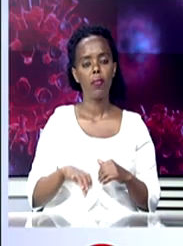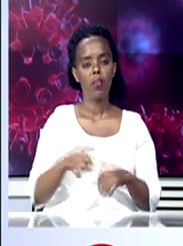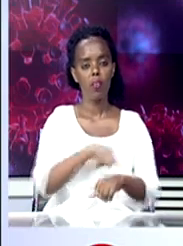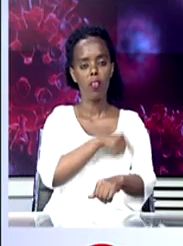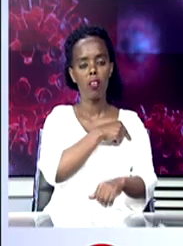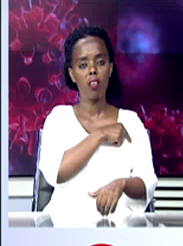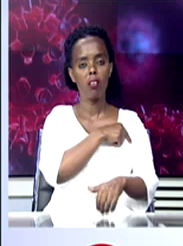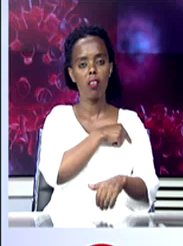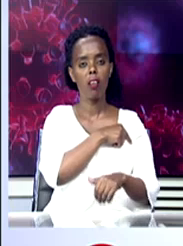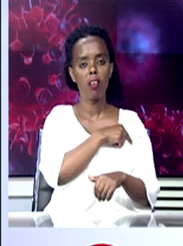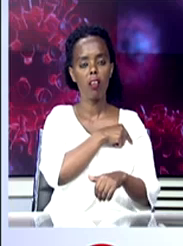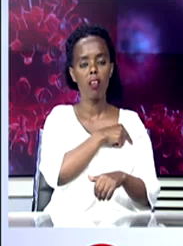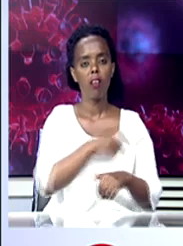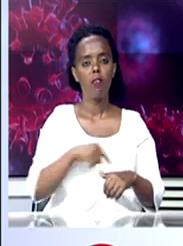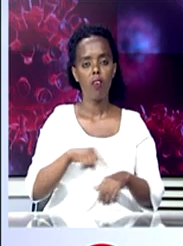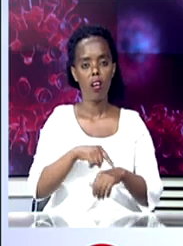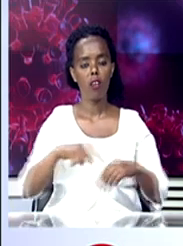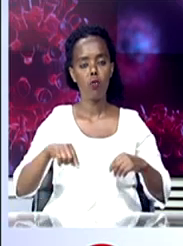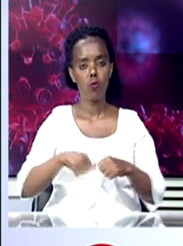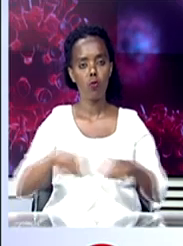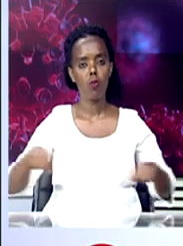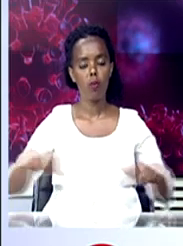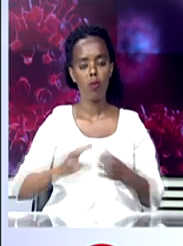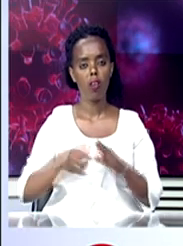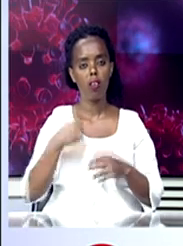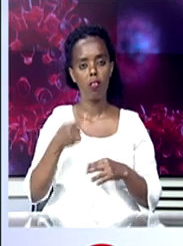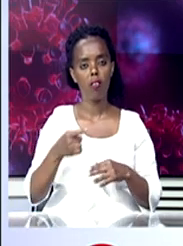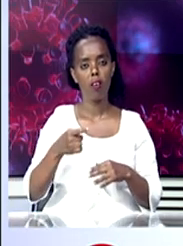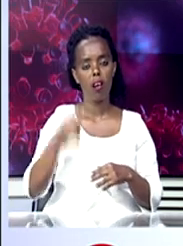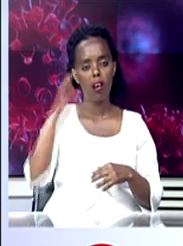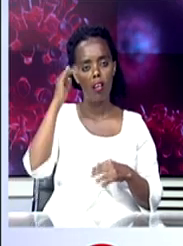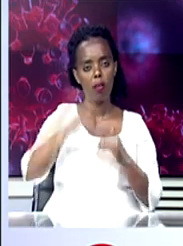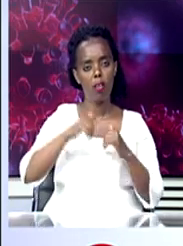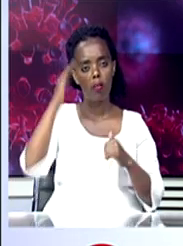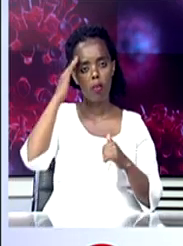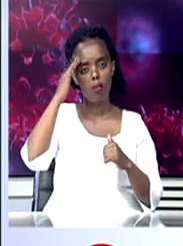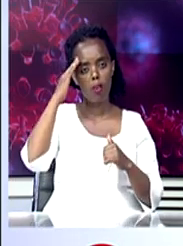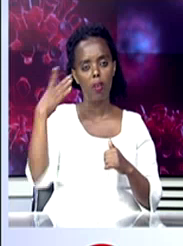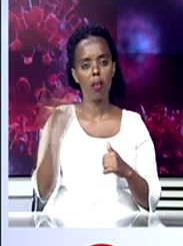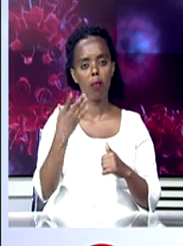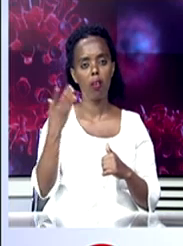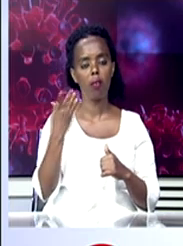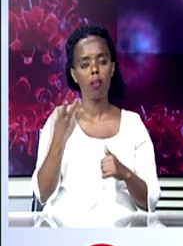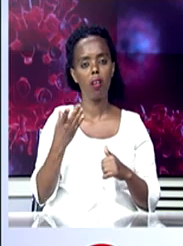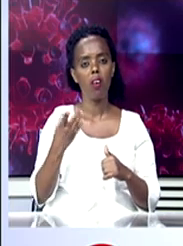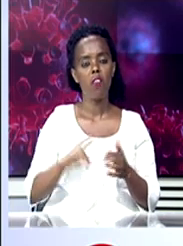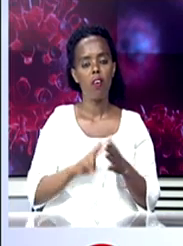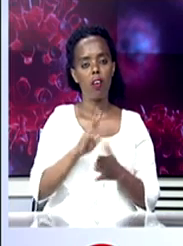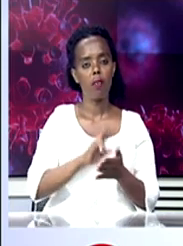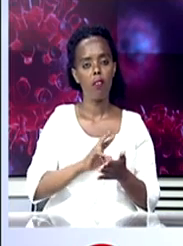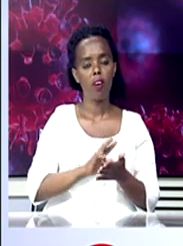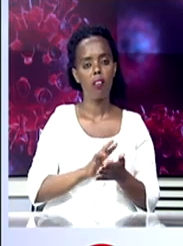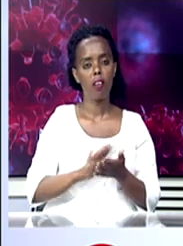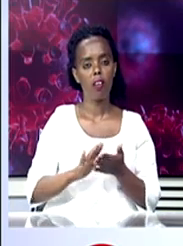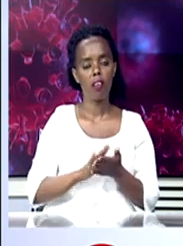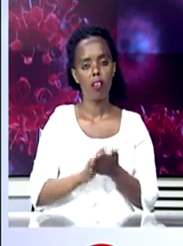distaansii fagaachuu qabnu kanas adda baasnee beekuu qabna. Darbees keemikaalota anfarraa vaayirasii jarmoota kanaa